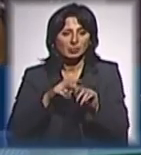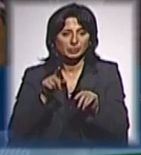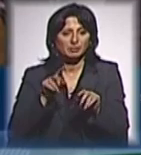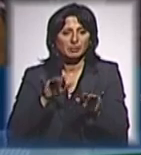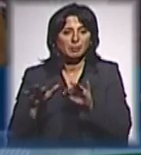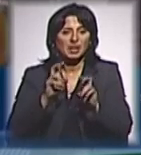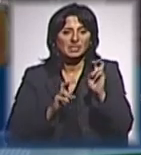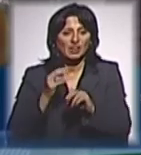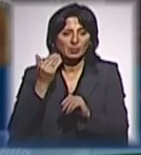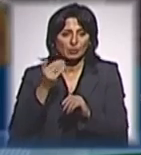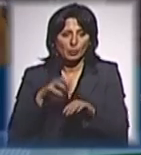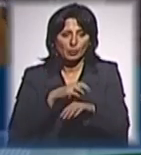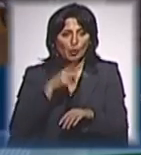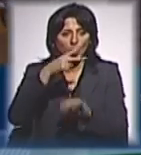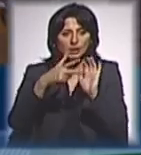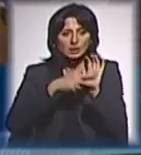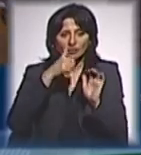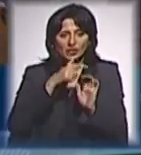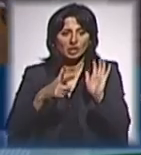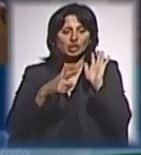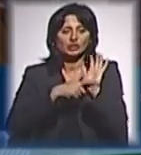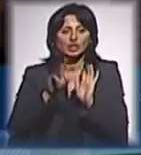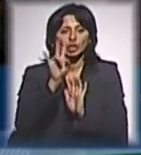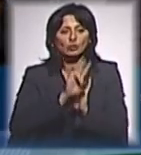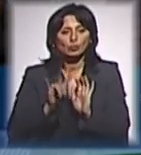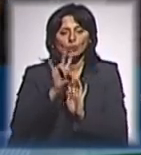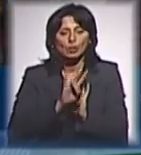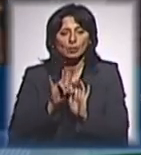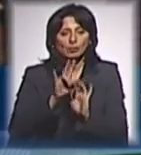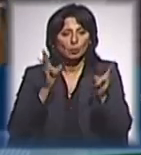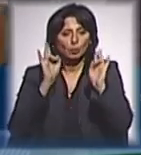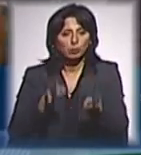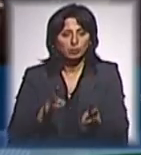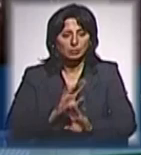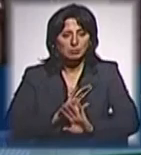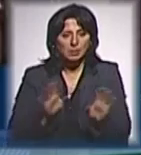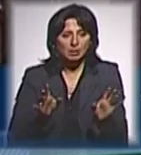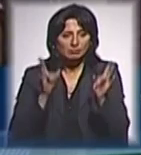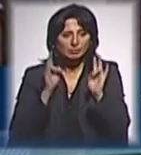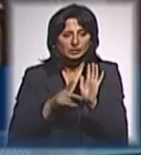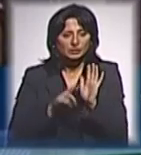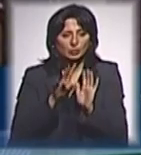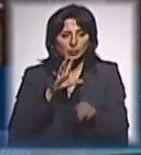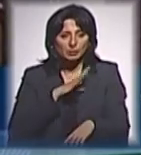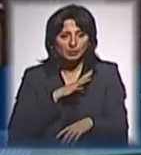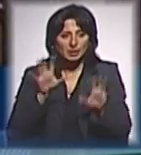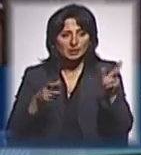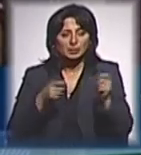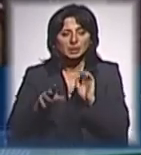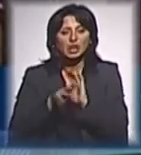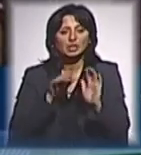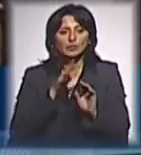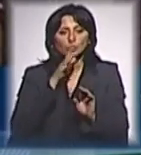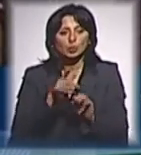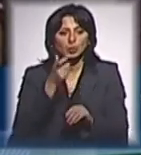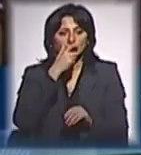ერთობა. 2008 წელს 7 ნოემბრის უბედურების შემდეგ, როდესაც მოხდა საპრეზიდენტო